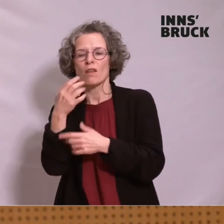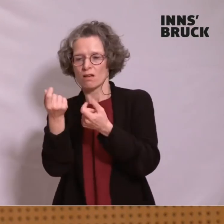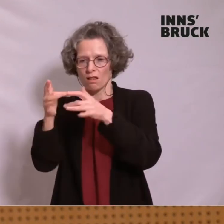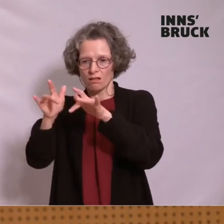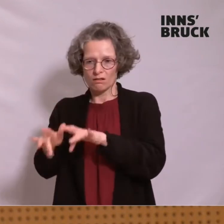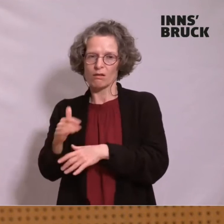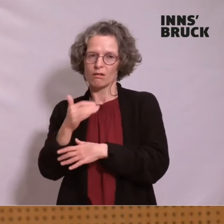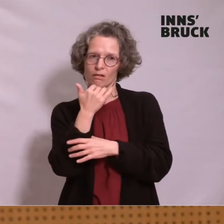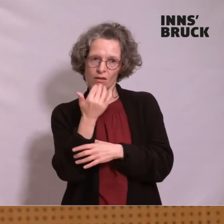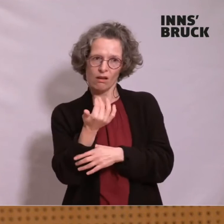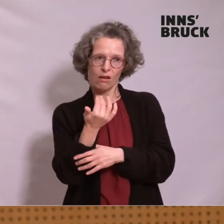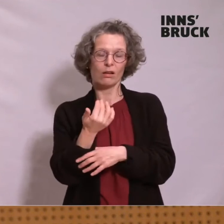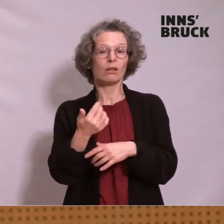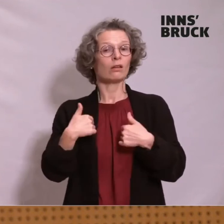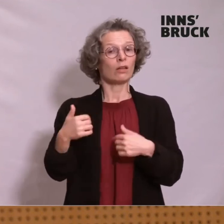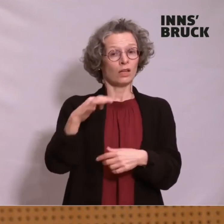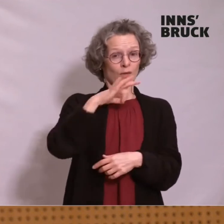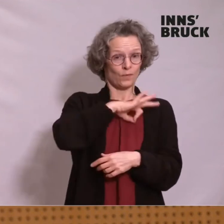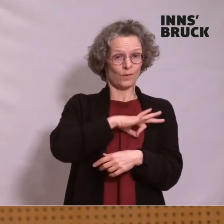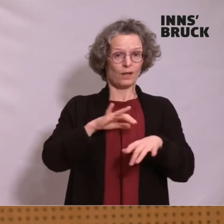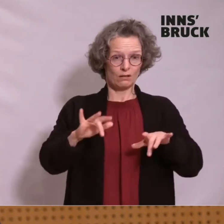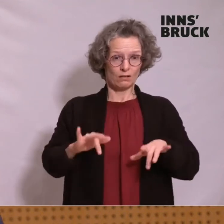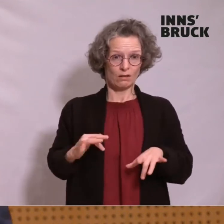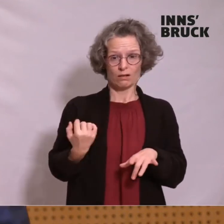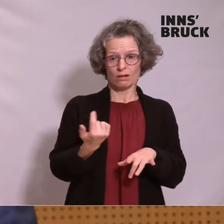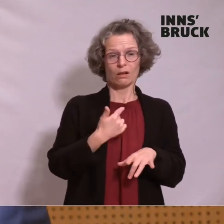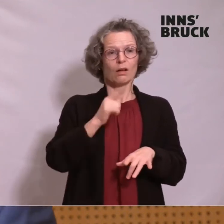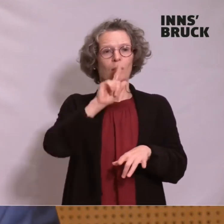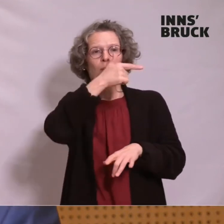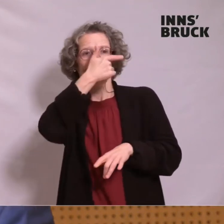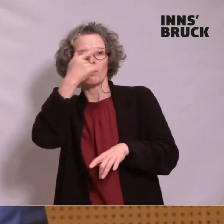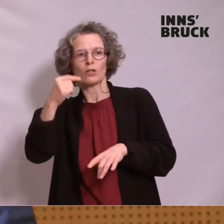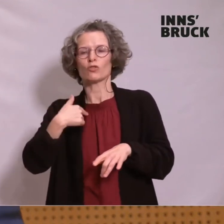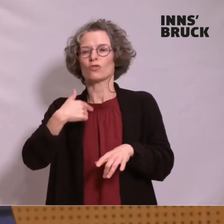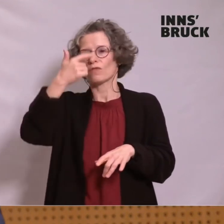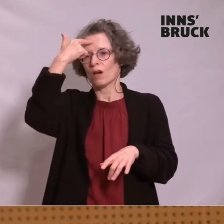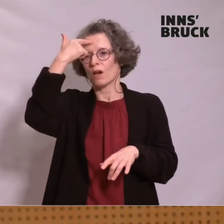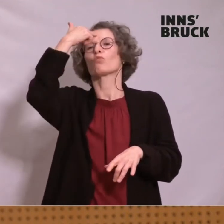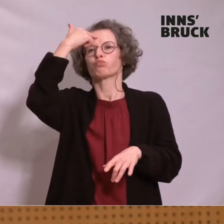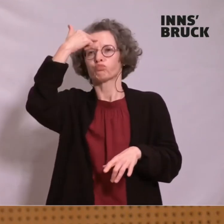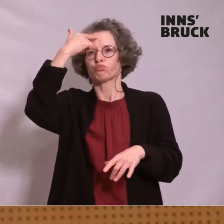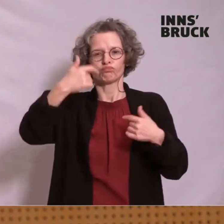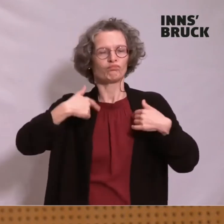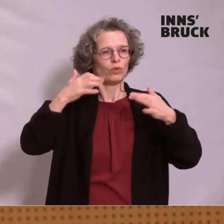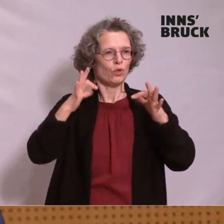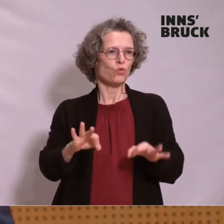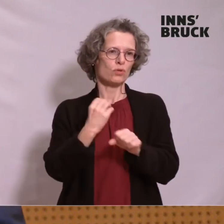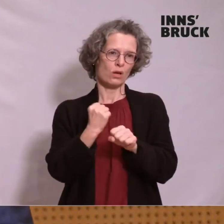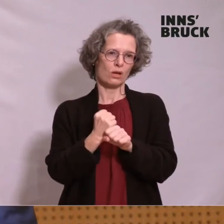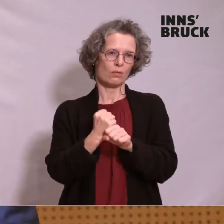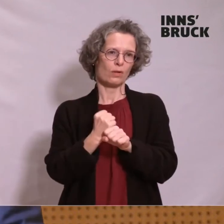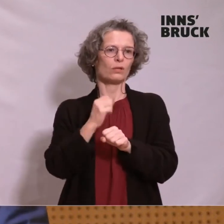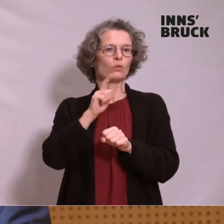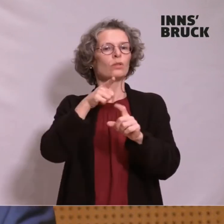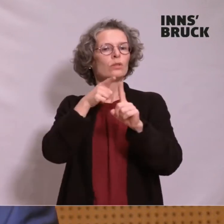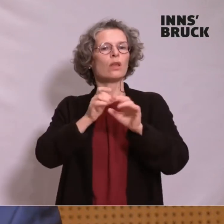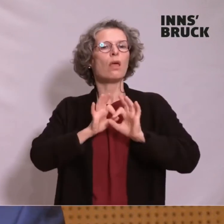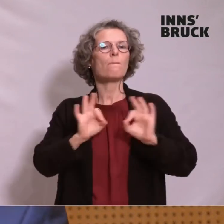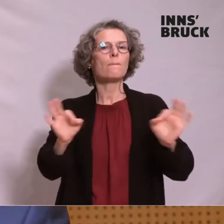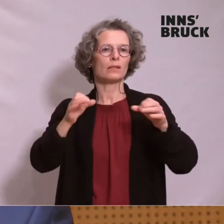Einer Verpflichtung gerecht zu werden, auf die sich die Menschen zu Recht verlassen können, nämlich es bestmöglich zu tun.